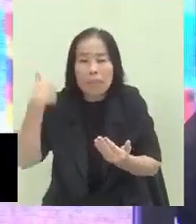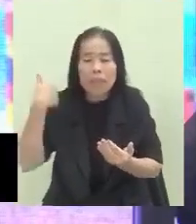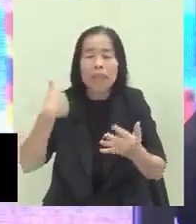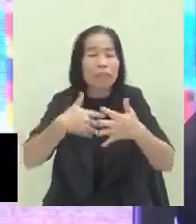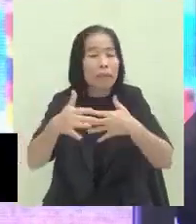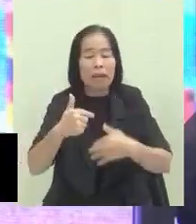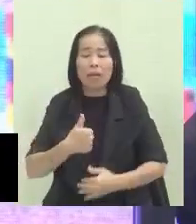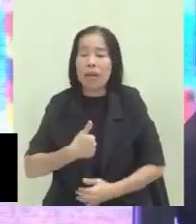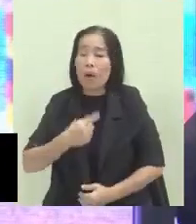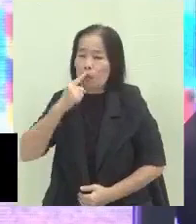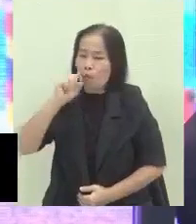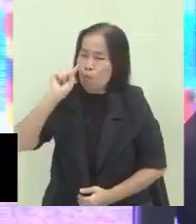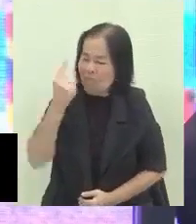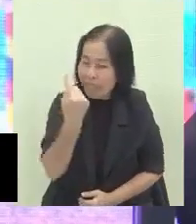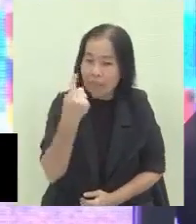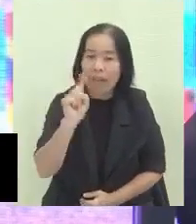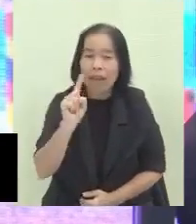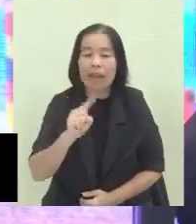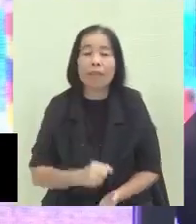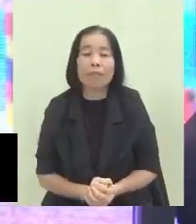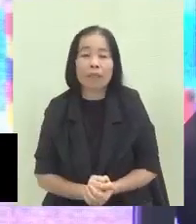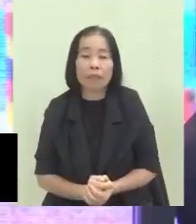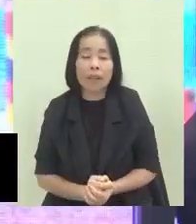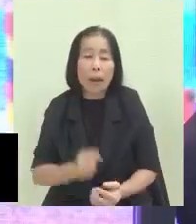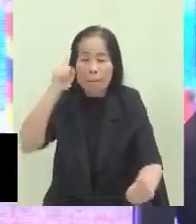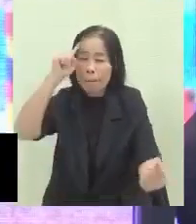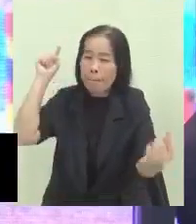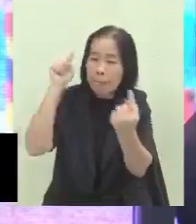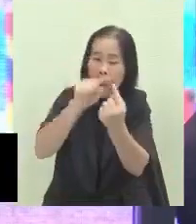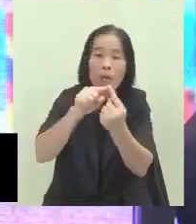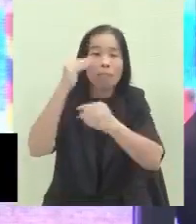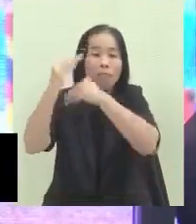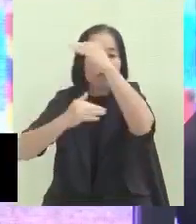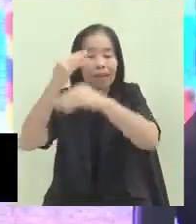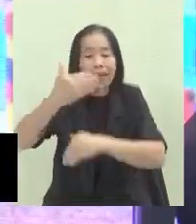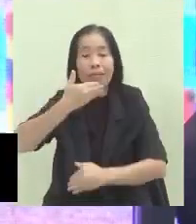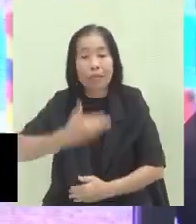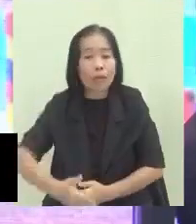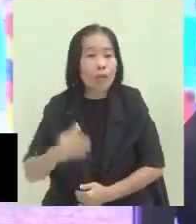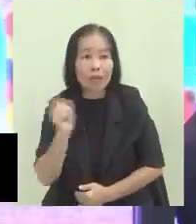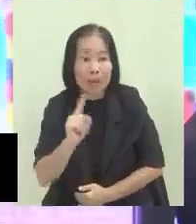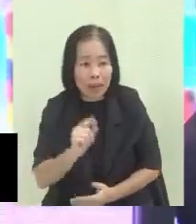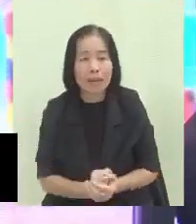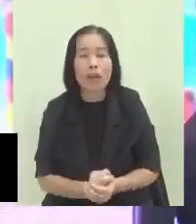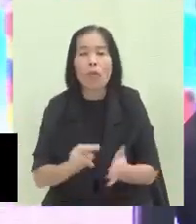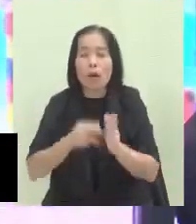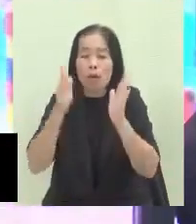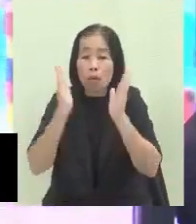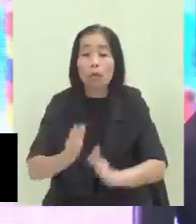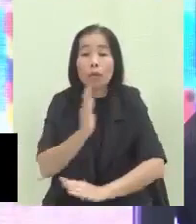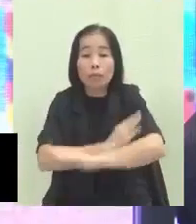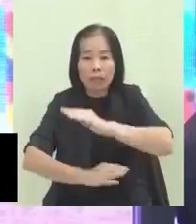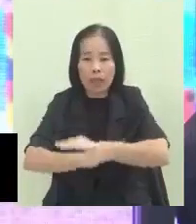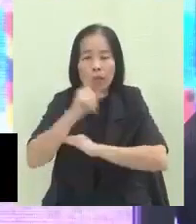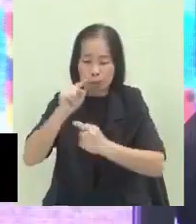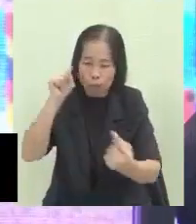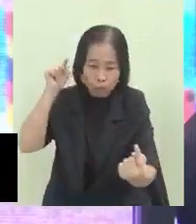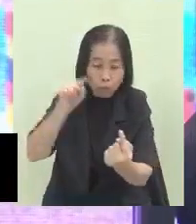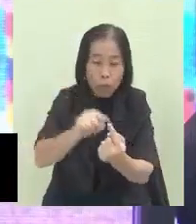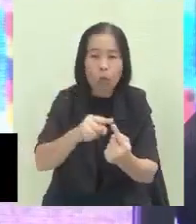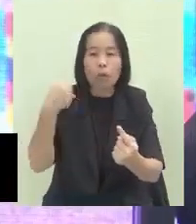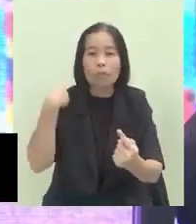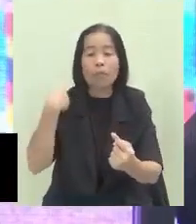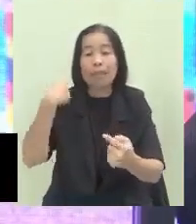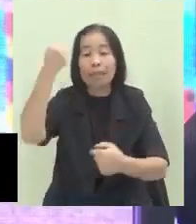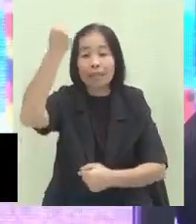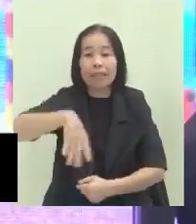อีกครั้งว่าในเป้าหมายของการพัฒนาที่ยั่งยืนได้ระบุถึงคนพิการโดยตรงถึง7เป้าหมา